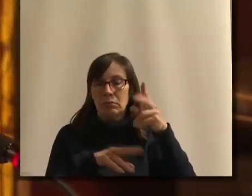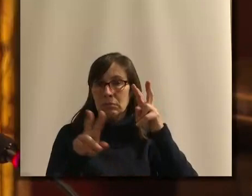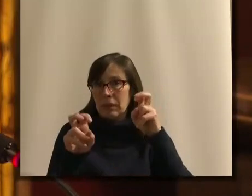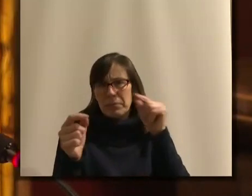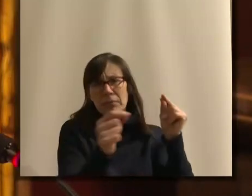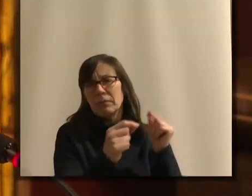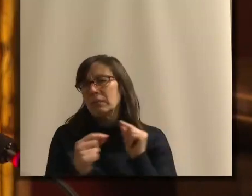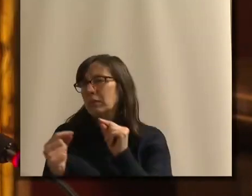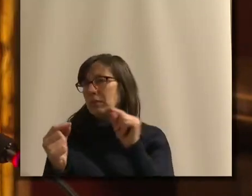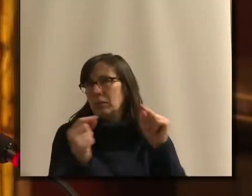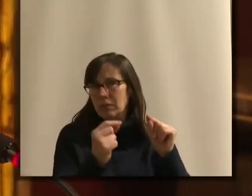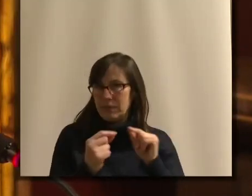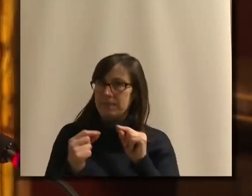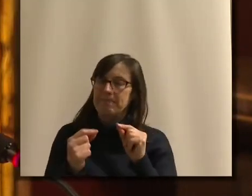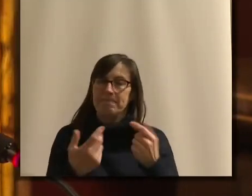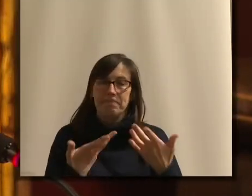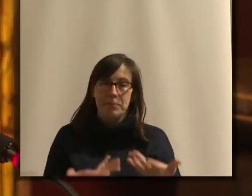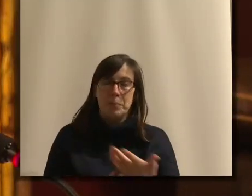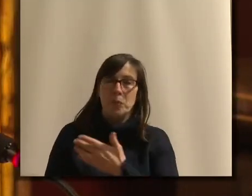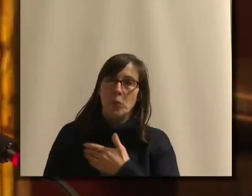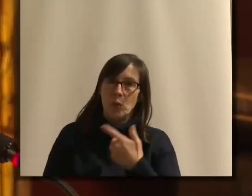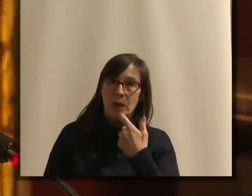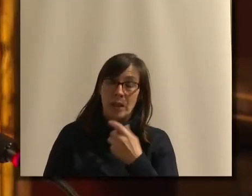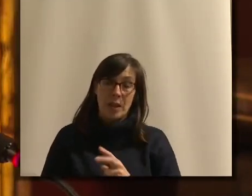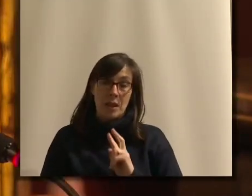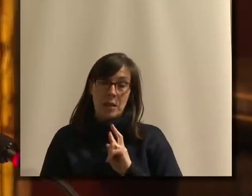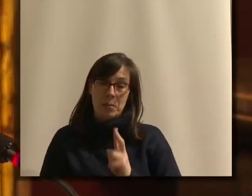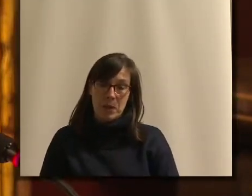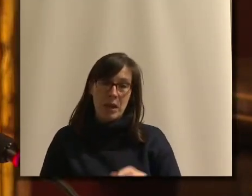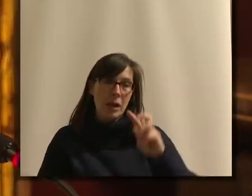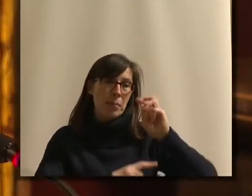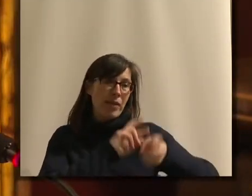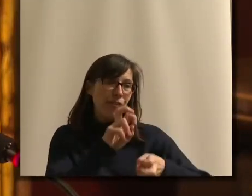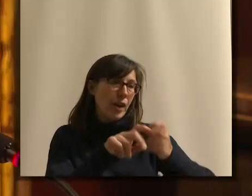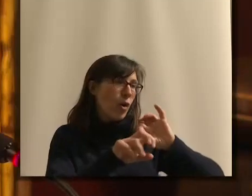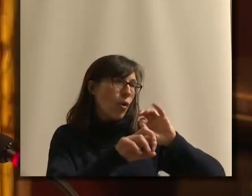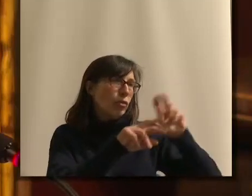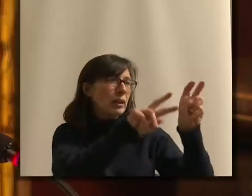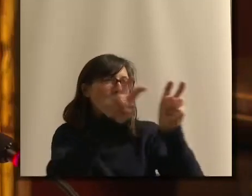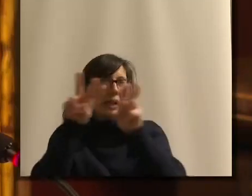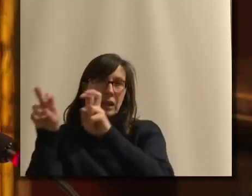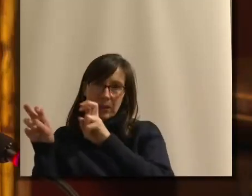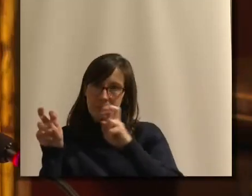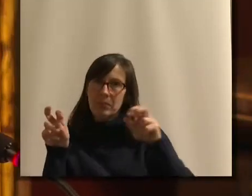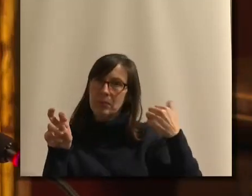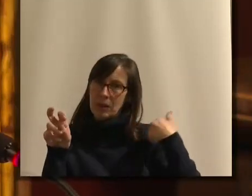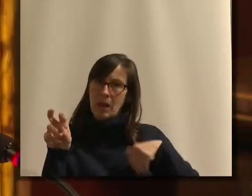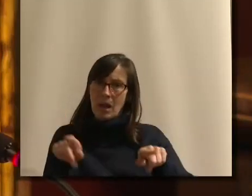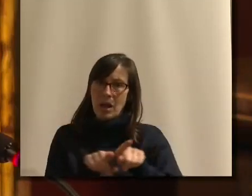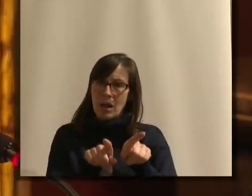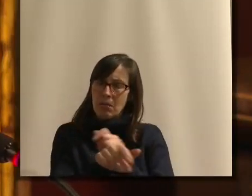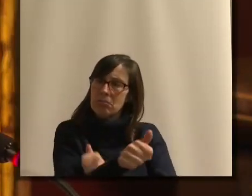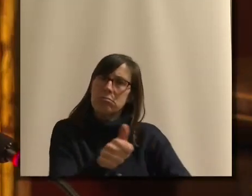per tant Vic crec que no només amb la fira sinó amb moltes coses doncs s'ha pres